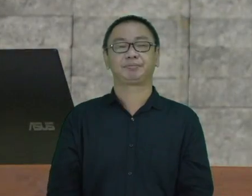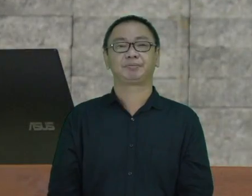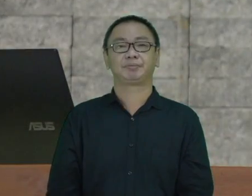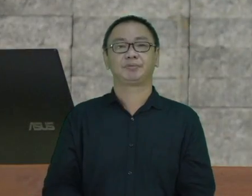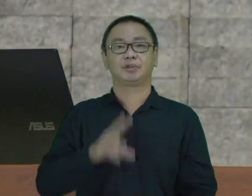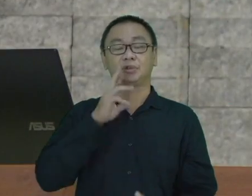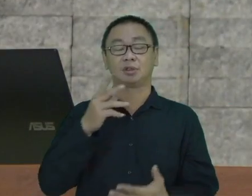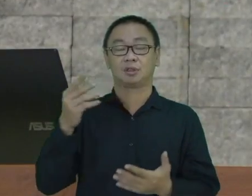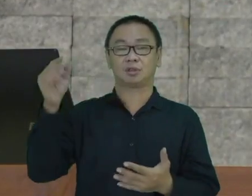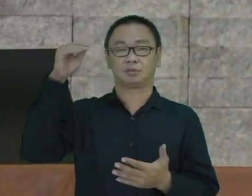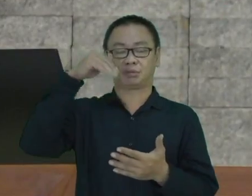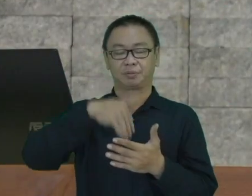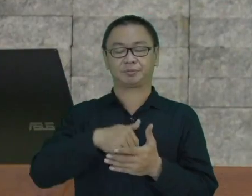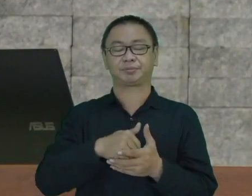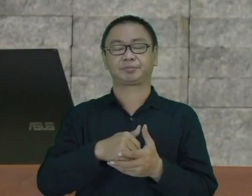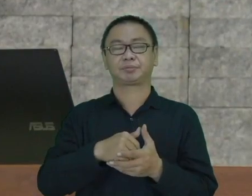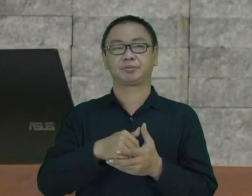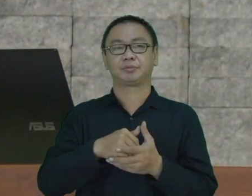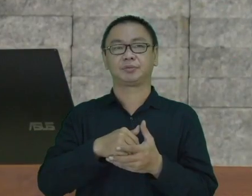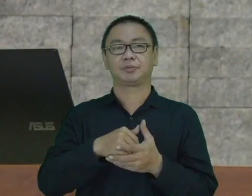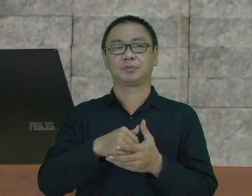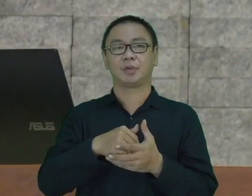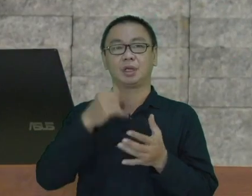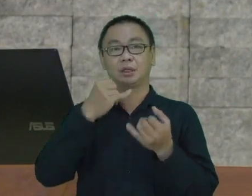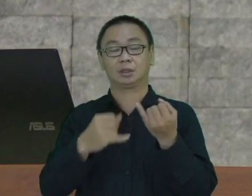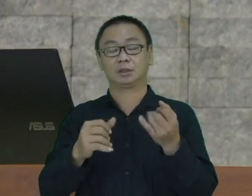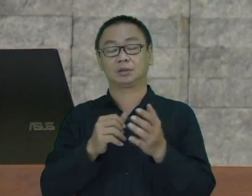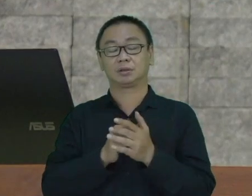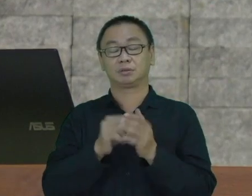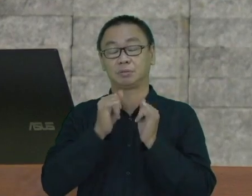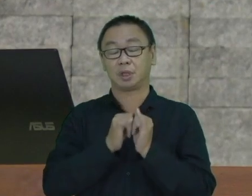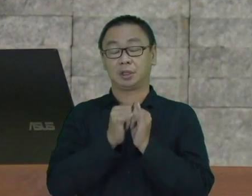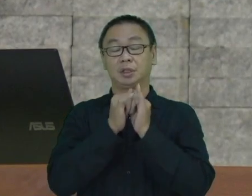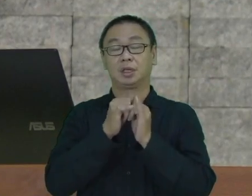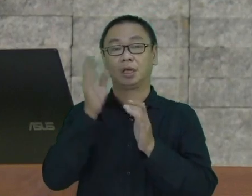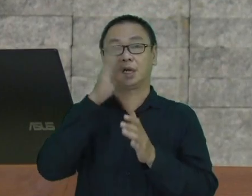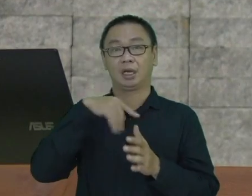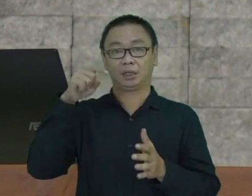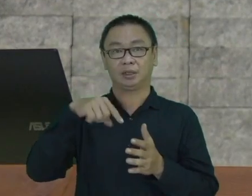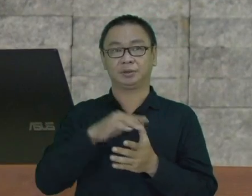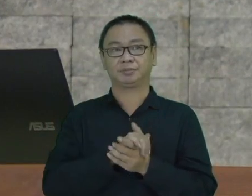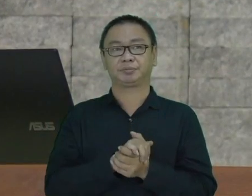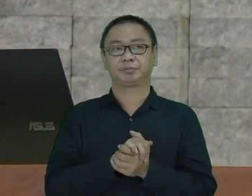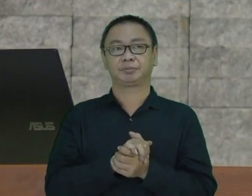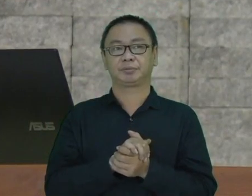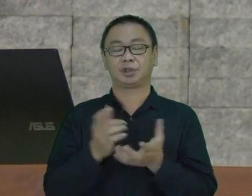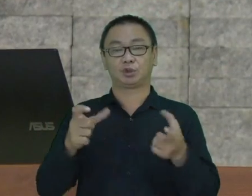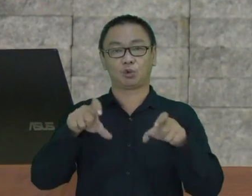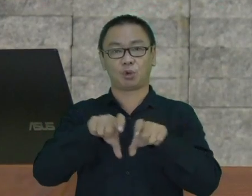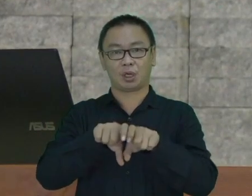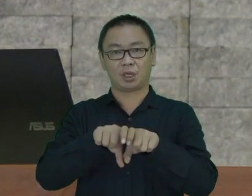Saudara, tibalah kita di penghujung daripada ibadah pada hari ini. Dan sesuai